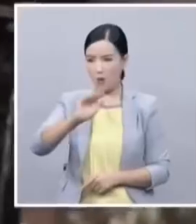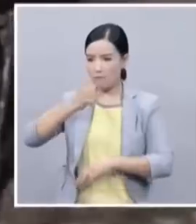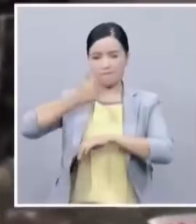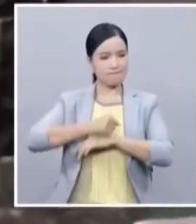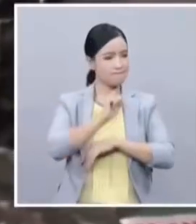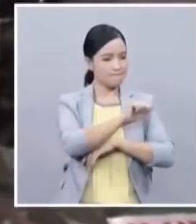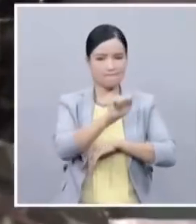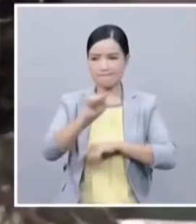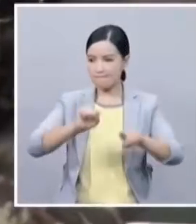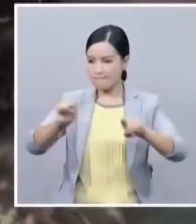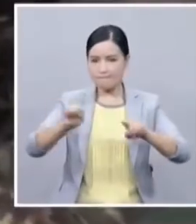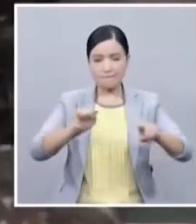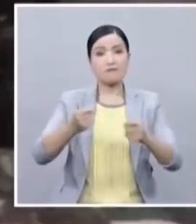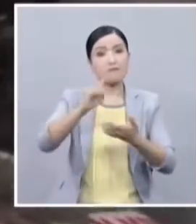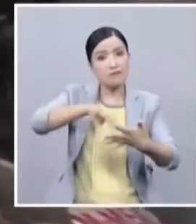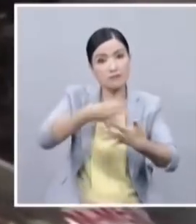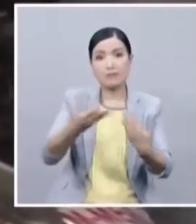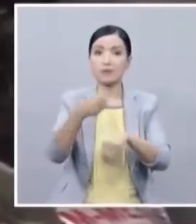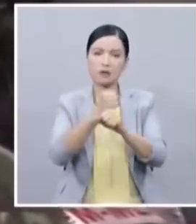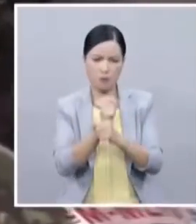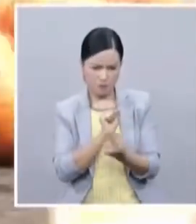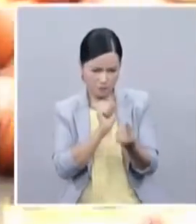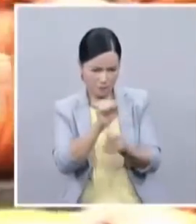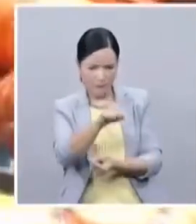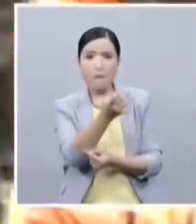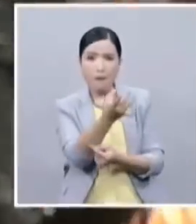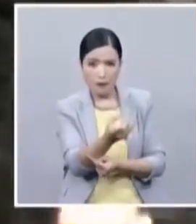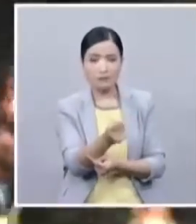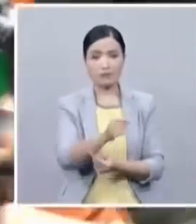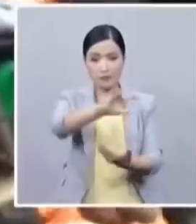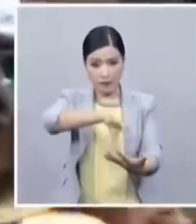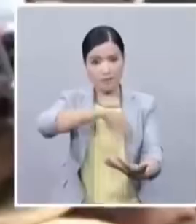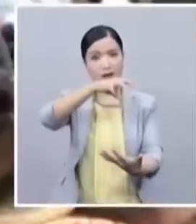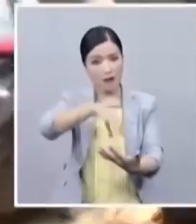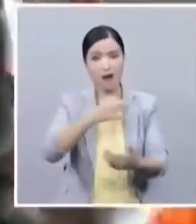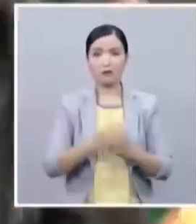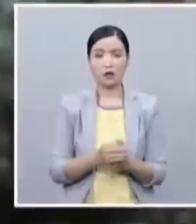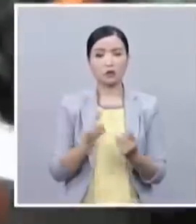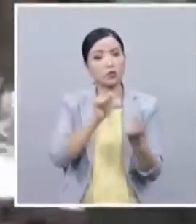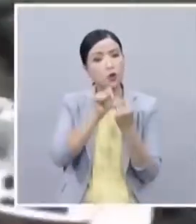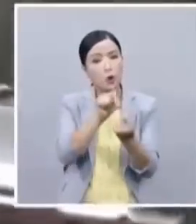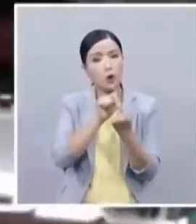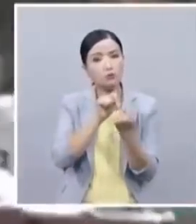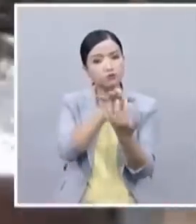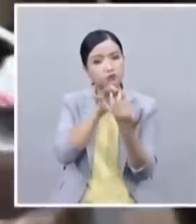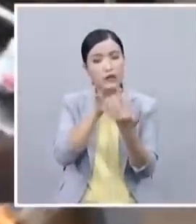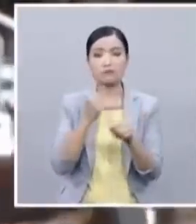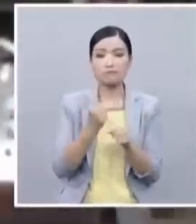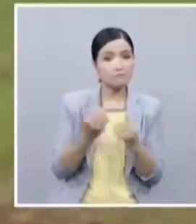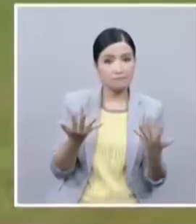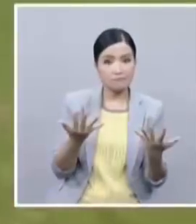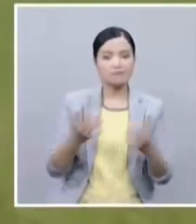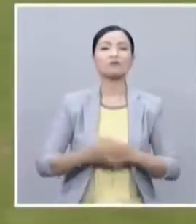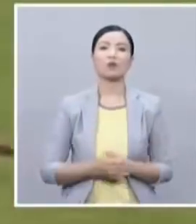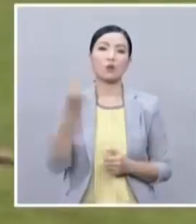บังคับบัญชาแผนการบัตรเมื่อพบอะไรก็แล้วแต่การรายงานการติดต่อสื่อสารจะทำได้อย่างไรนะเพราะถ้